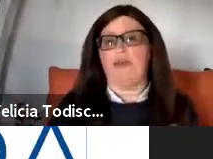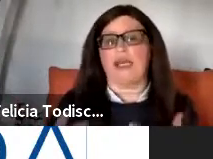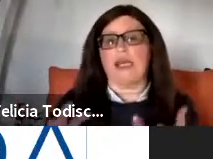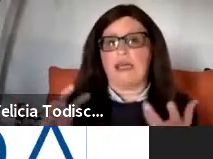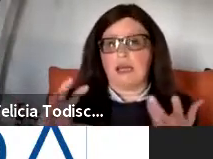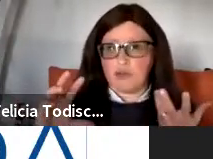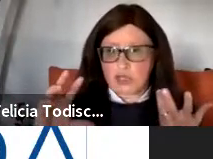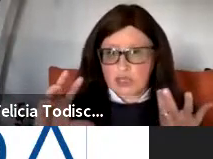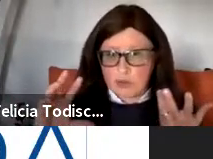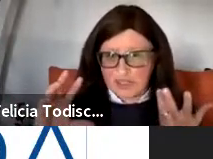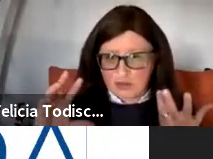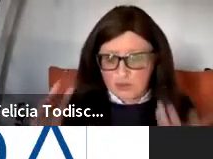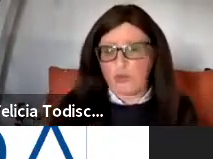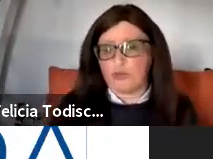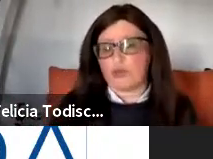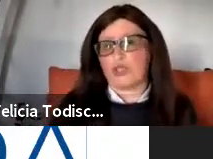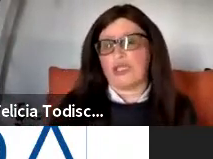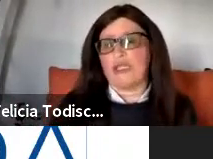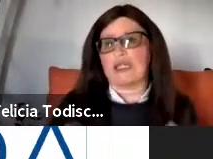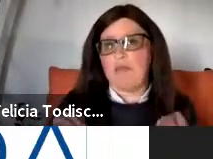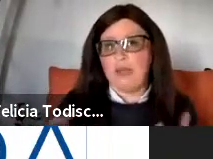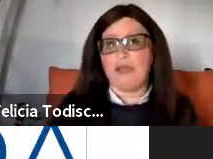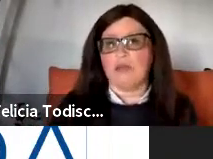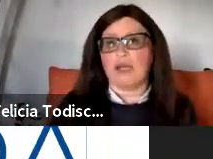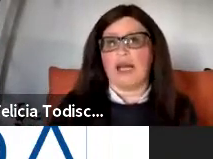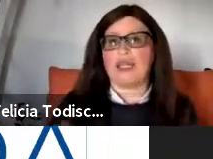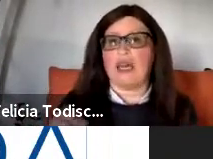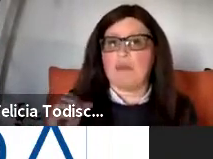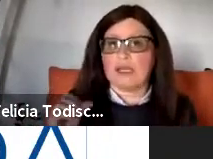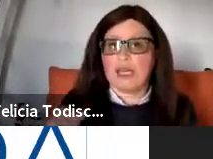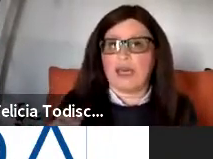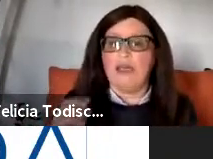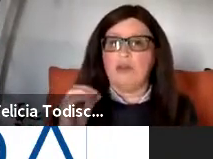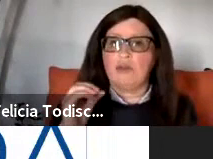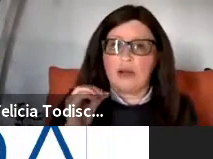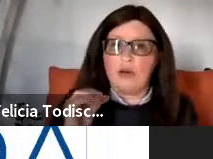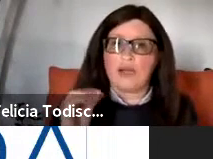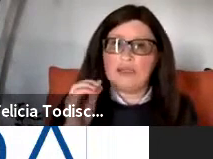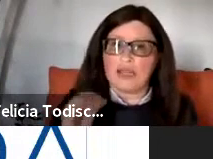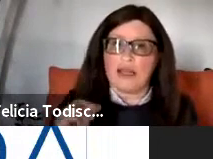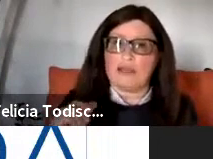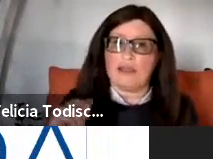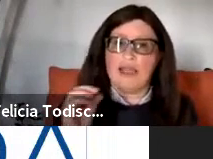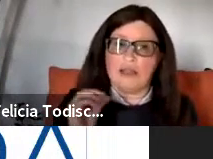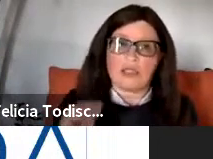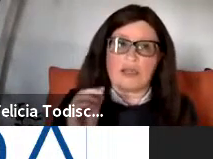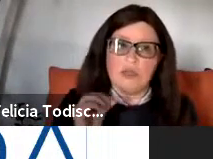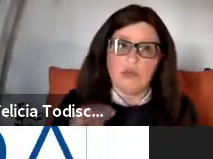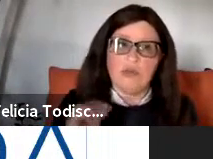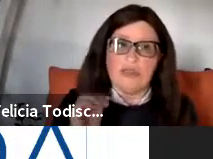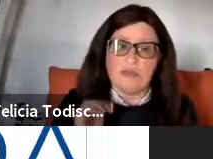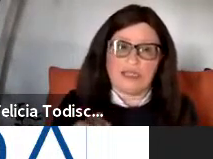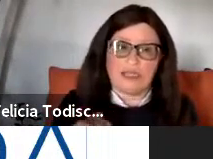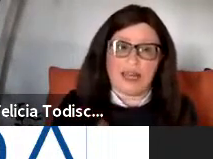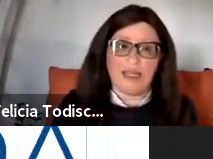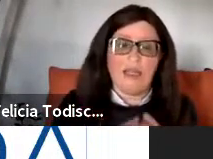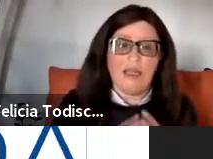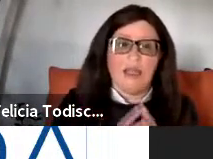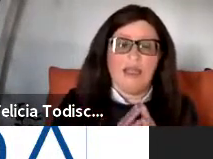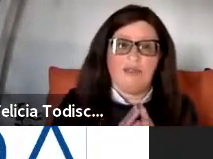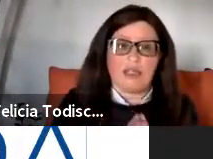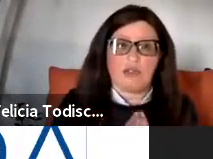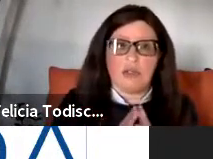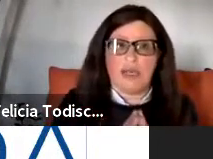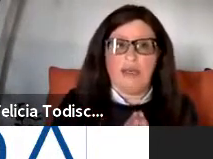non per cattiveria, è chiaro, lo facciamo per non conoscenza, per ignoranza e perché non è ancora entrata nella nostra abitudine